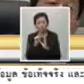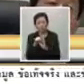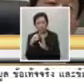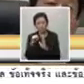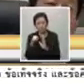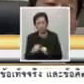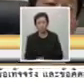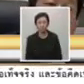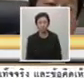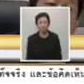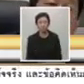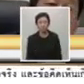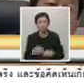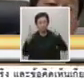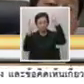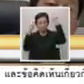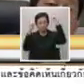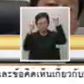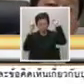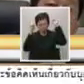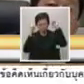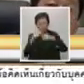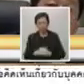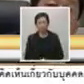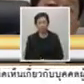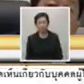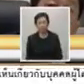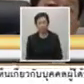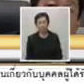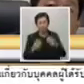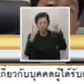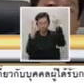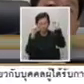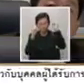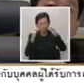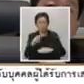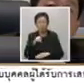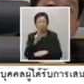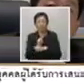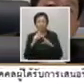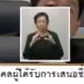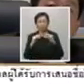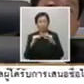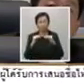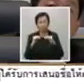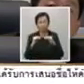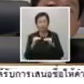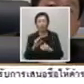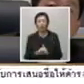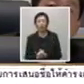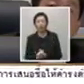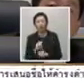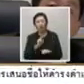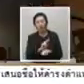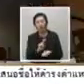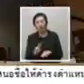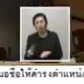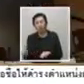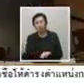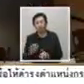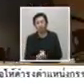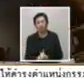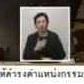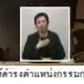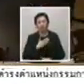ทีท่านนายกนะครับกับท่านประธานที่ประชุมขณะนั้นก็ลงไปทางเดียวกันทางนั้นน่ะผ